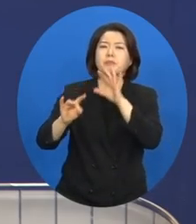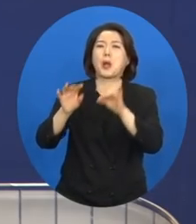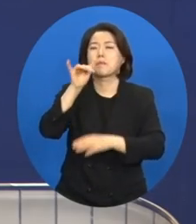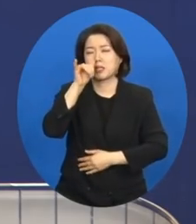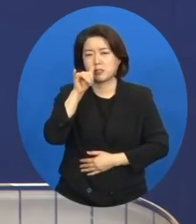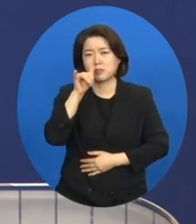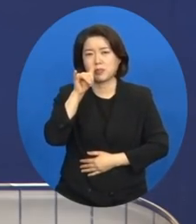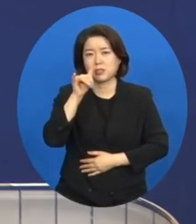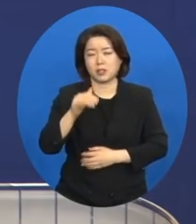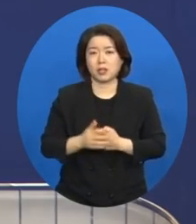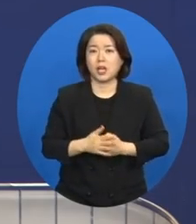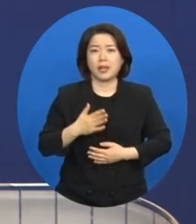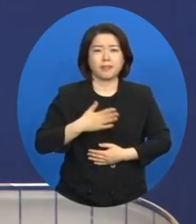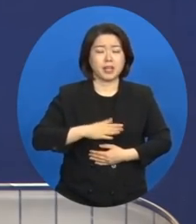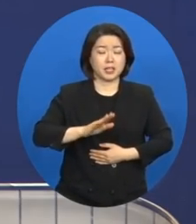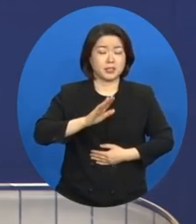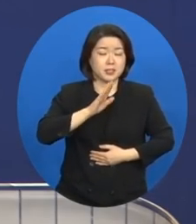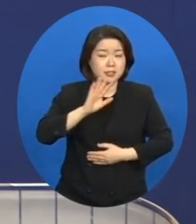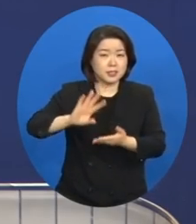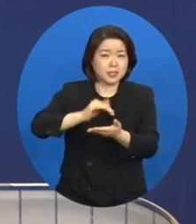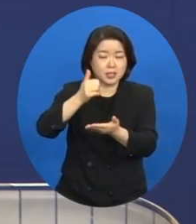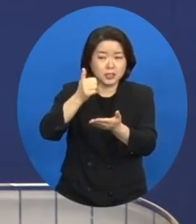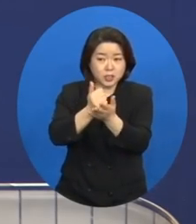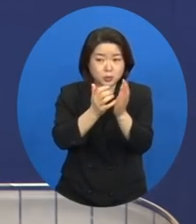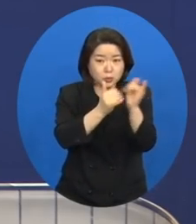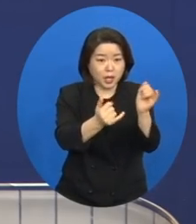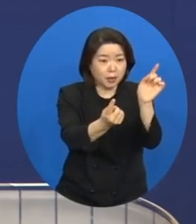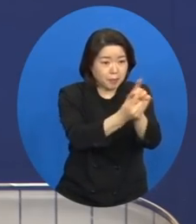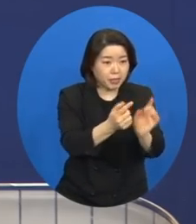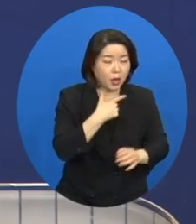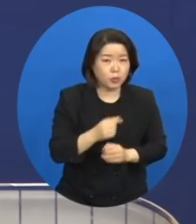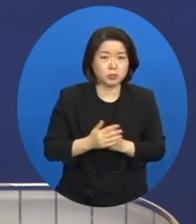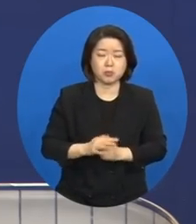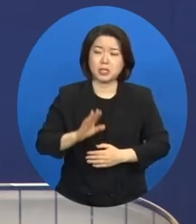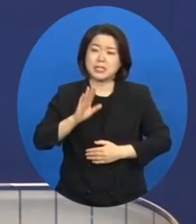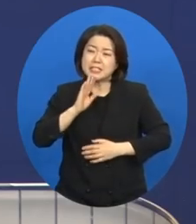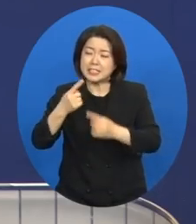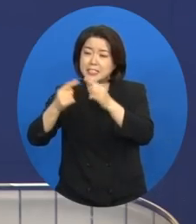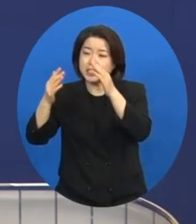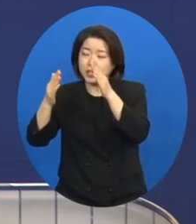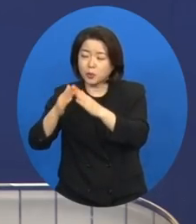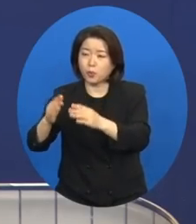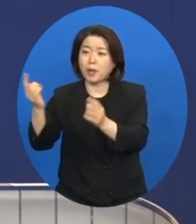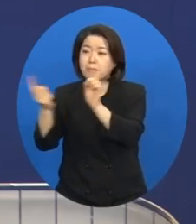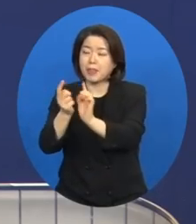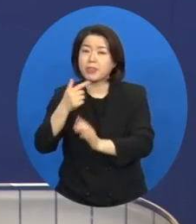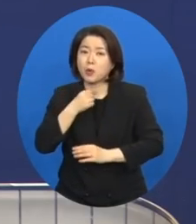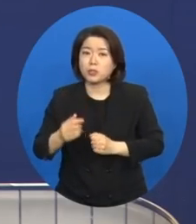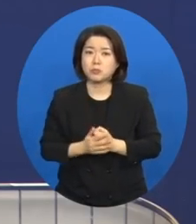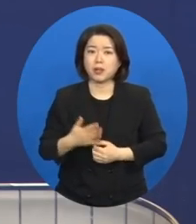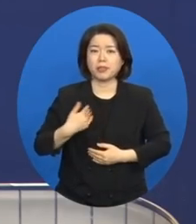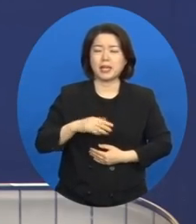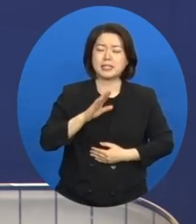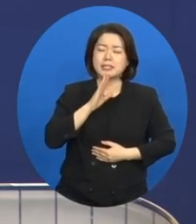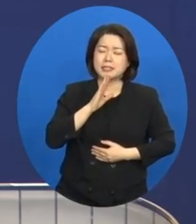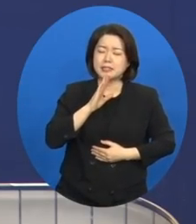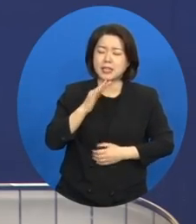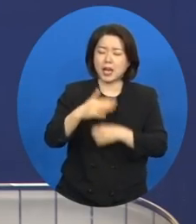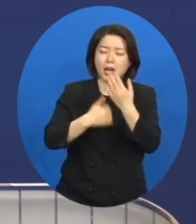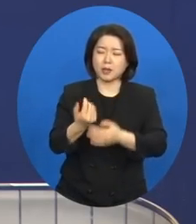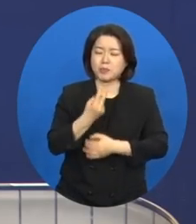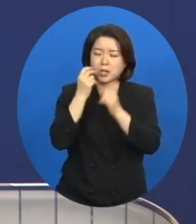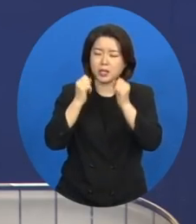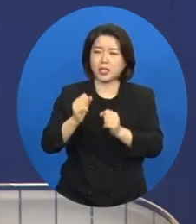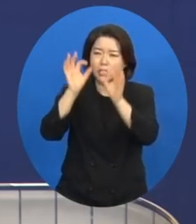됩니다. 나는 진짜 그리스도인들을 만나고 싶고요. 나는 진짜 교회를 만나고 싶습니다. 나는 진짜 하나님의 살아계심을 보고